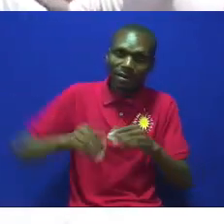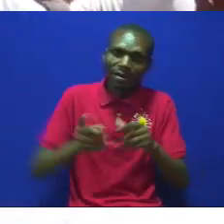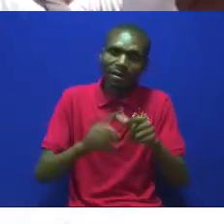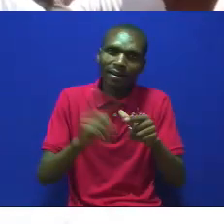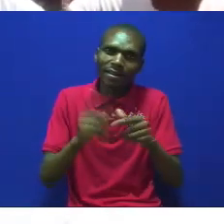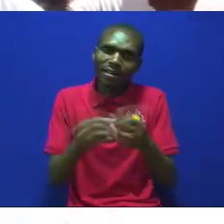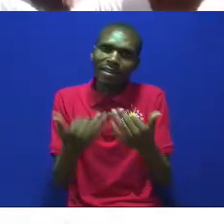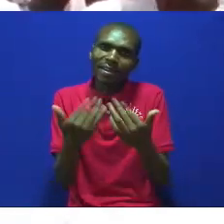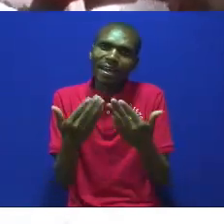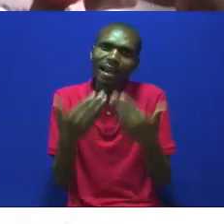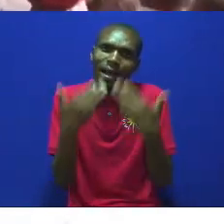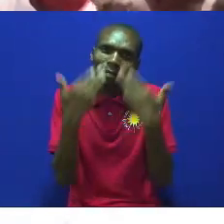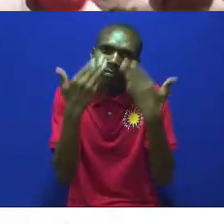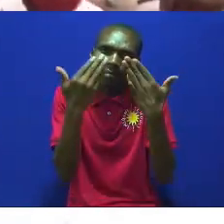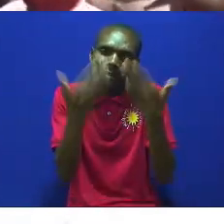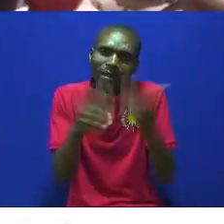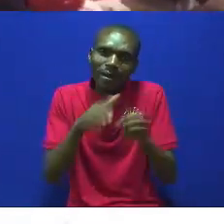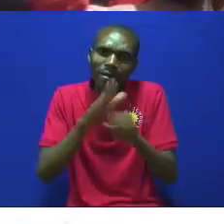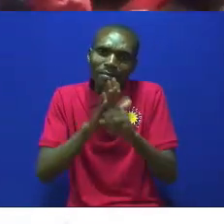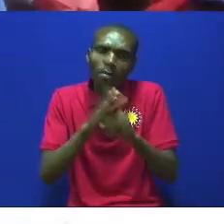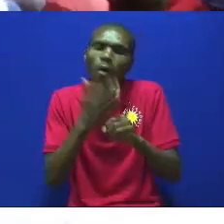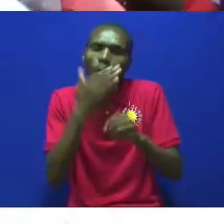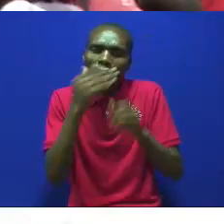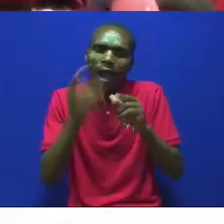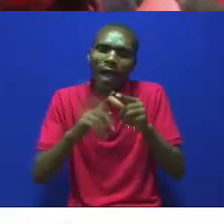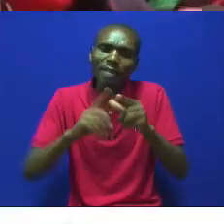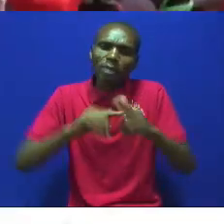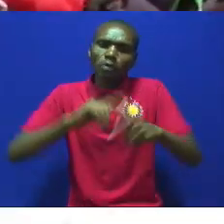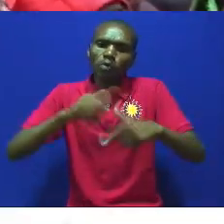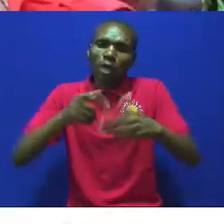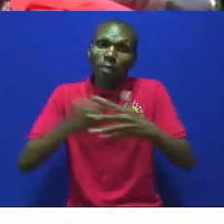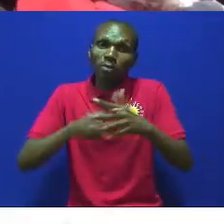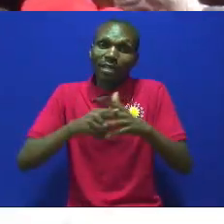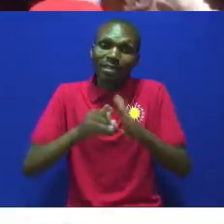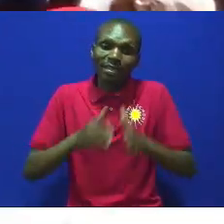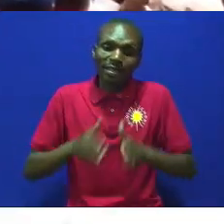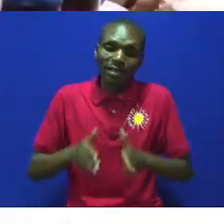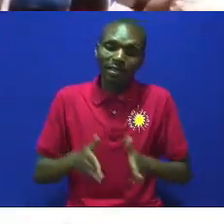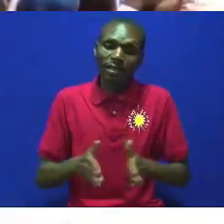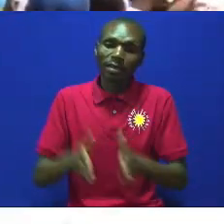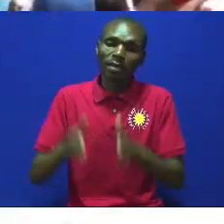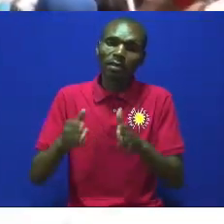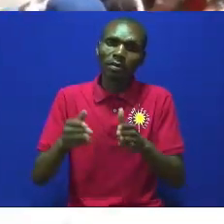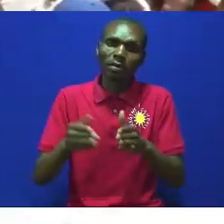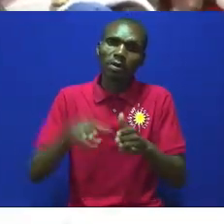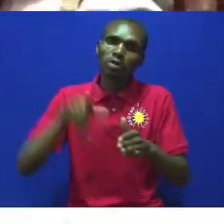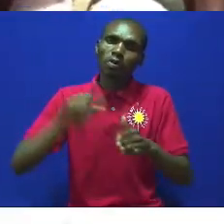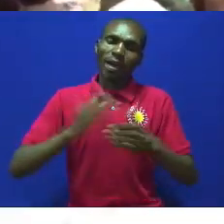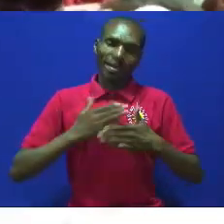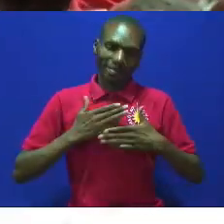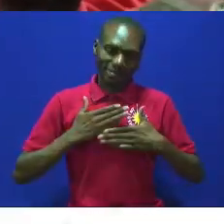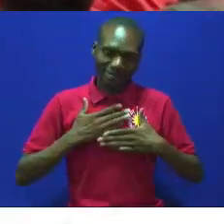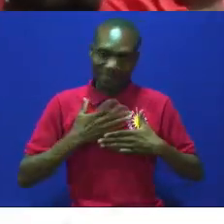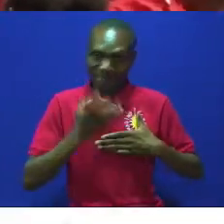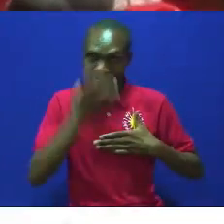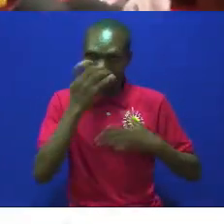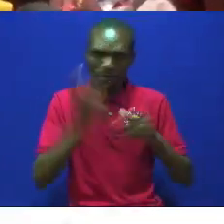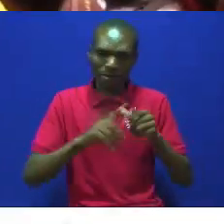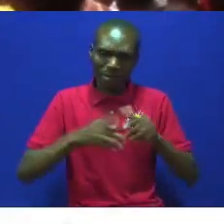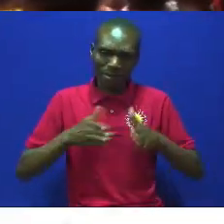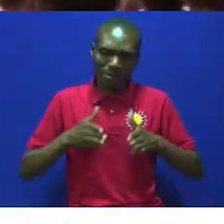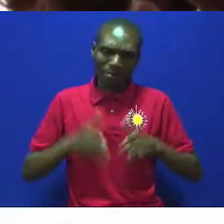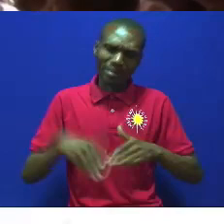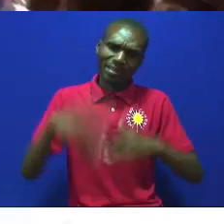tuku kushukuru kwa sababu ya kuja kufungua hii barabara. Your Excellency, hii barabara ilikuwa